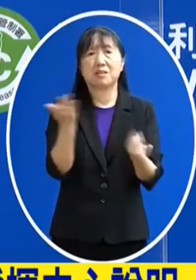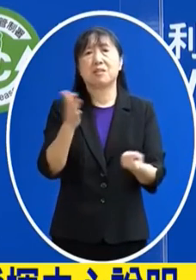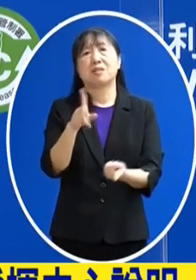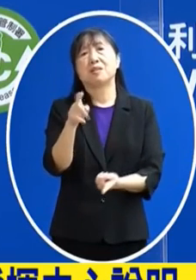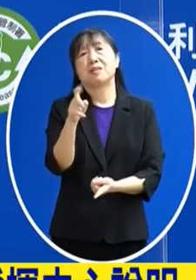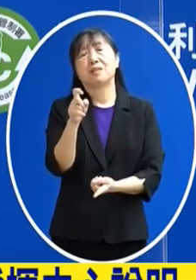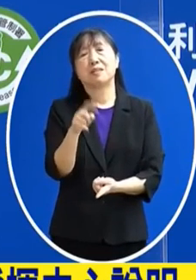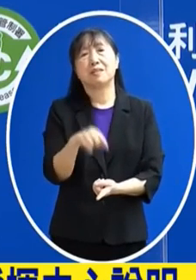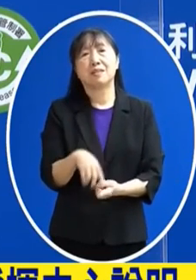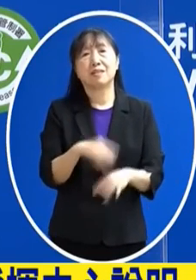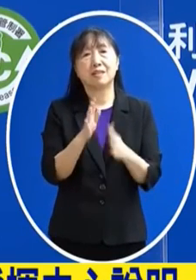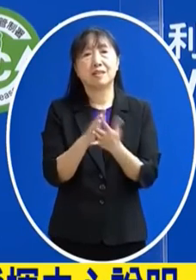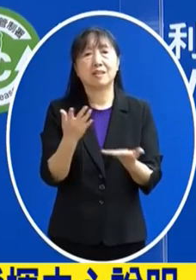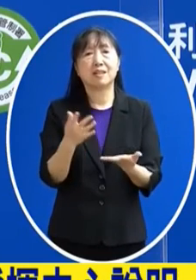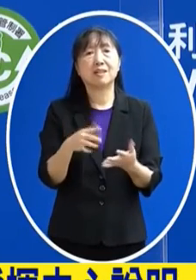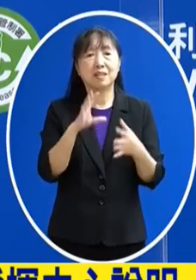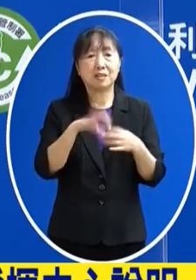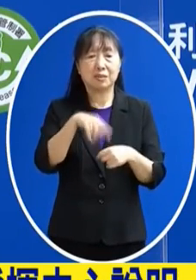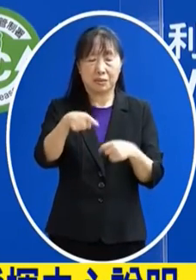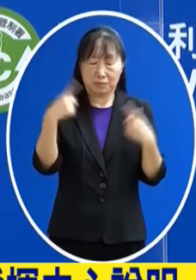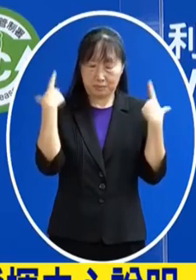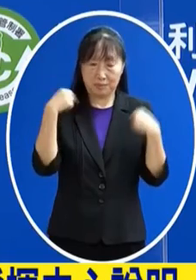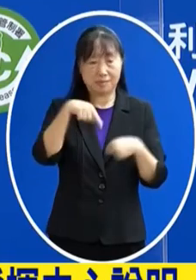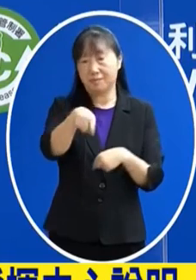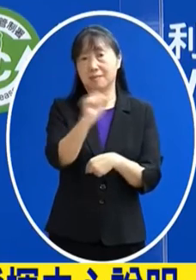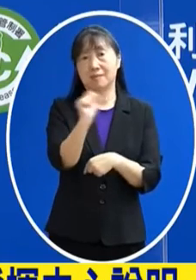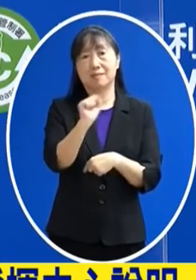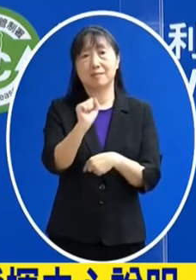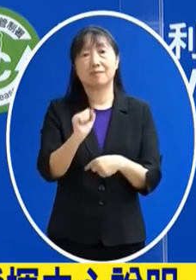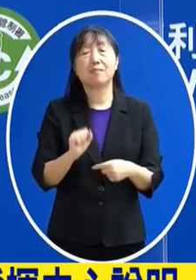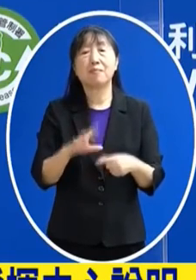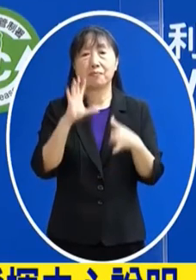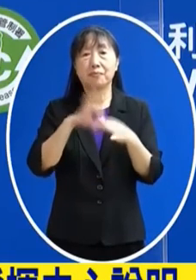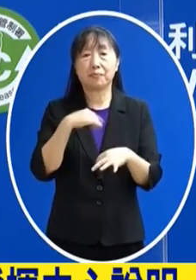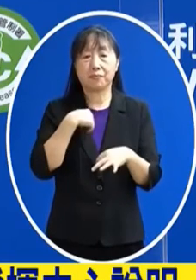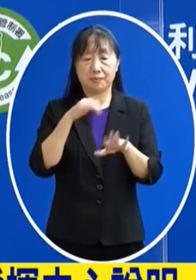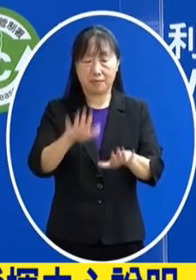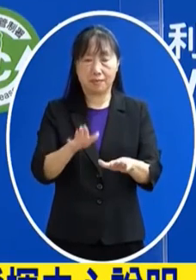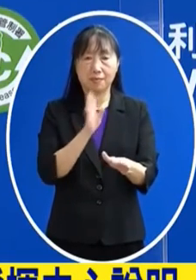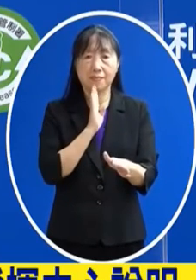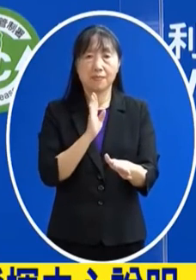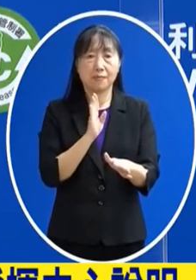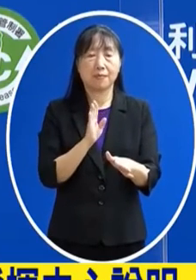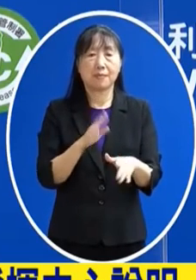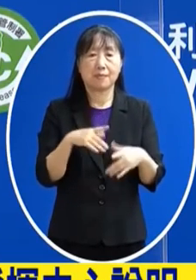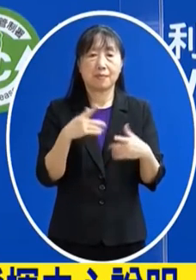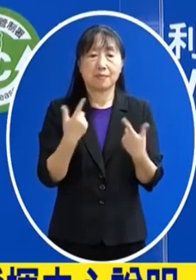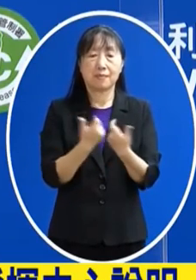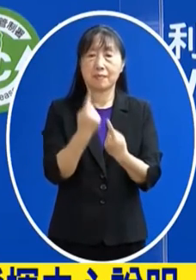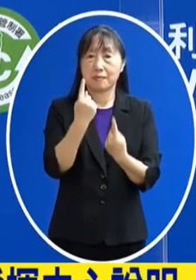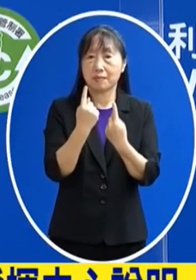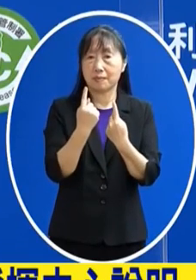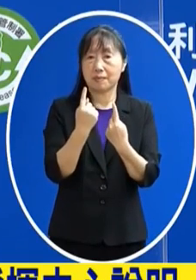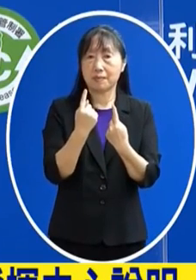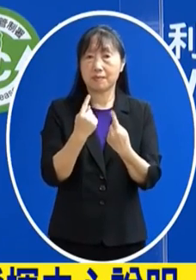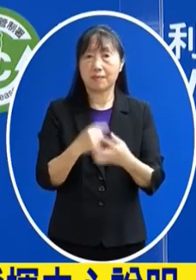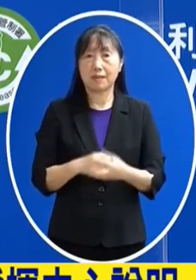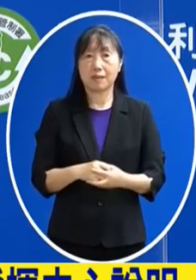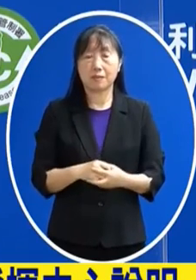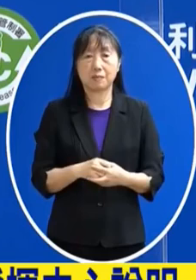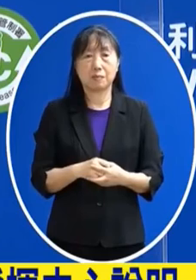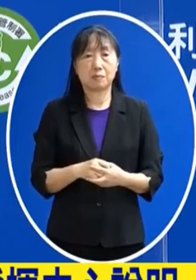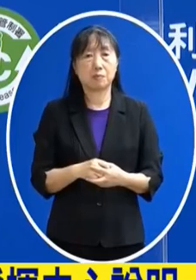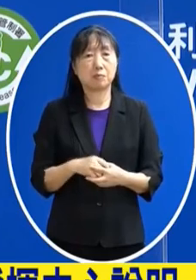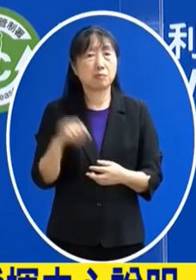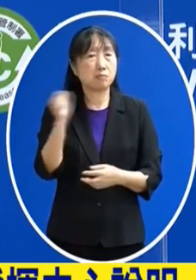之名，没有泡泡之实了。好，所以基本上我们还是好朝着一个比较好，就是